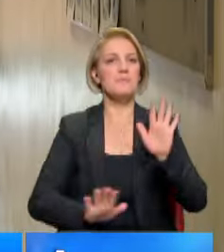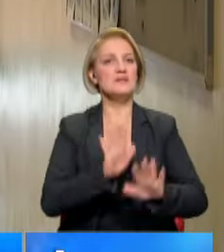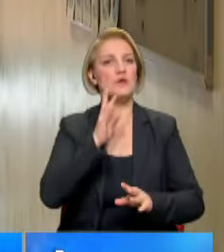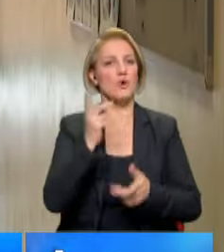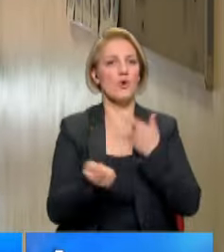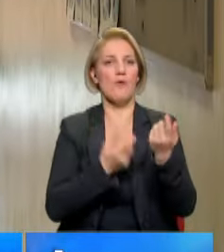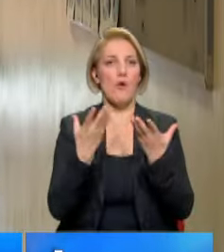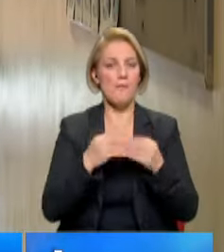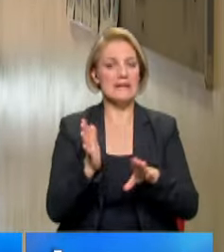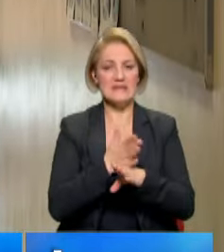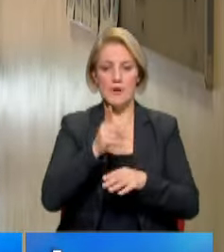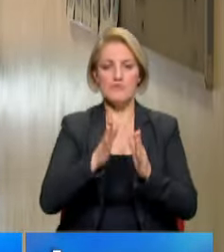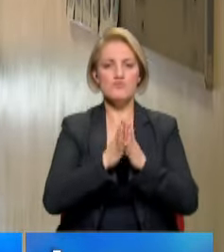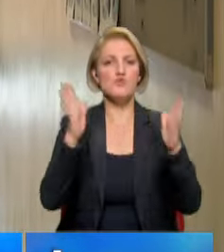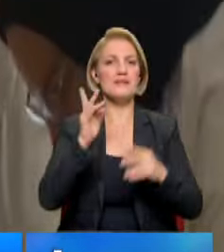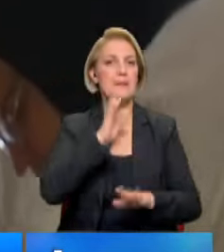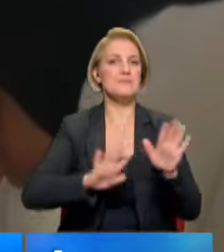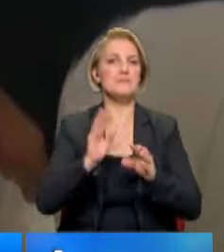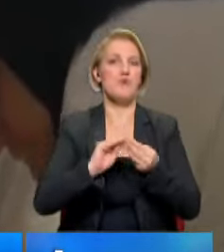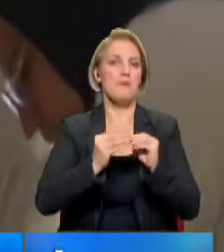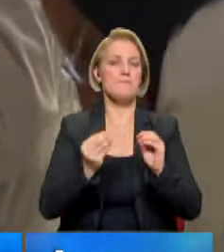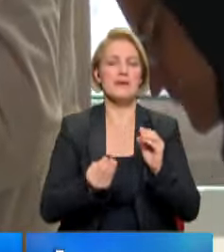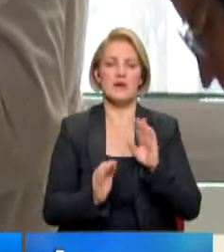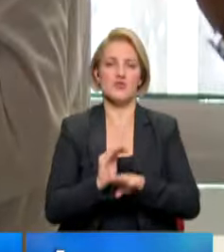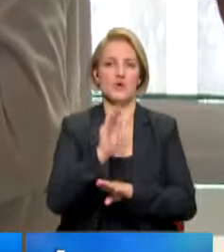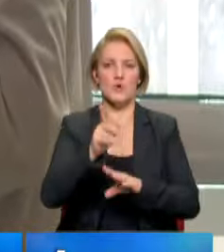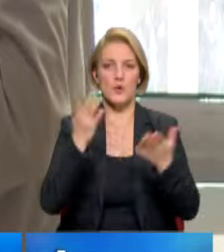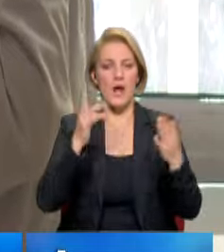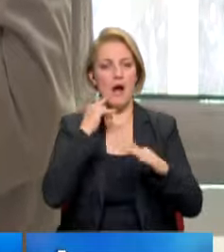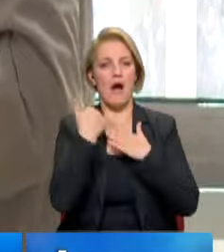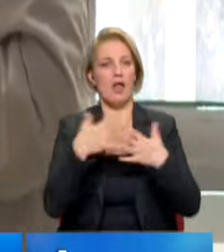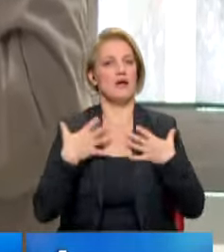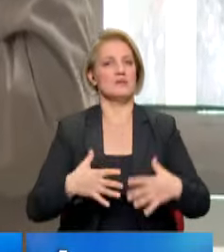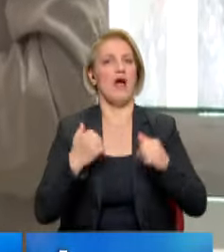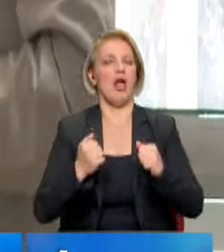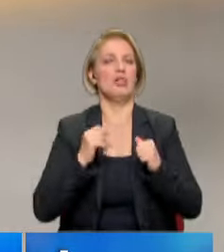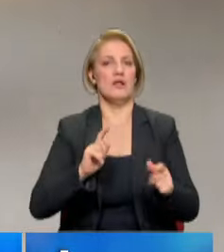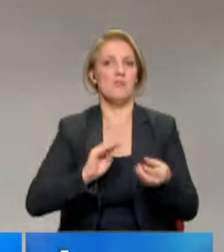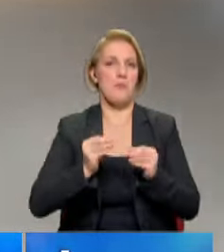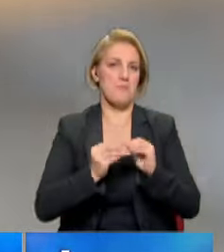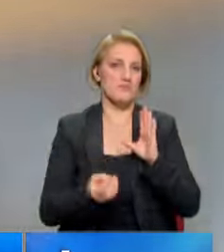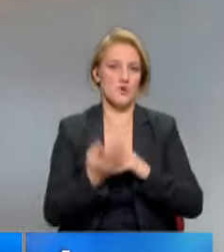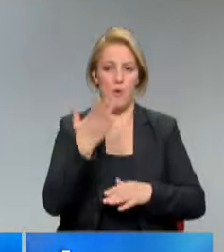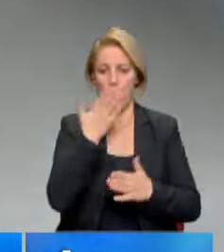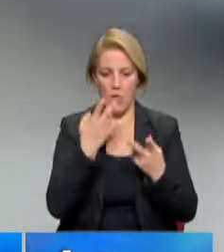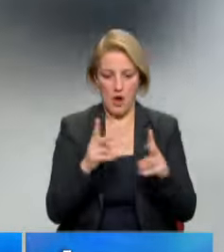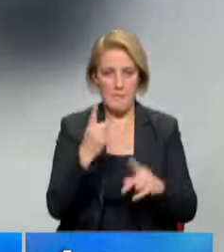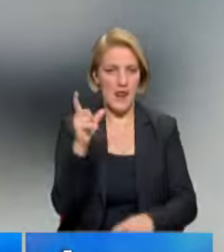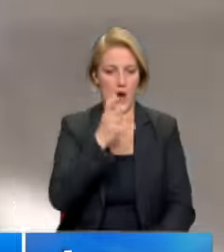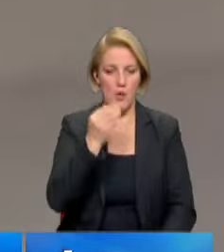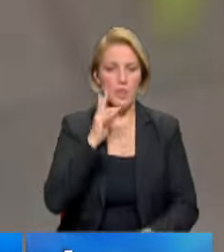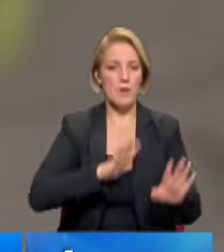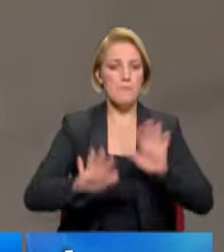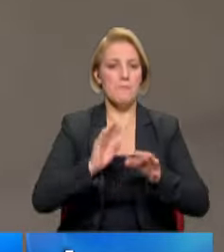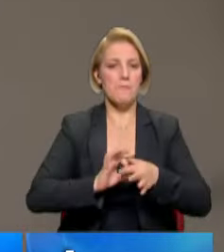olmamasından kaynaklı büyük bir hijyen sorunu yaşanmaktadır. Hijyen sorunu artık halk sağlığına dönüşmüş durumdadır. Okullar açılalı bir ay oldu.